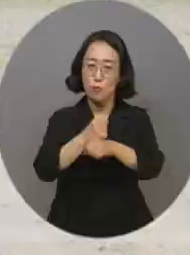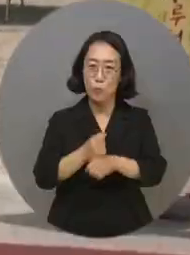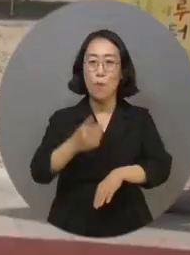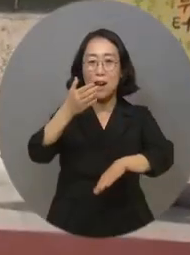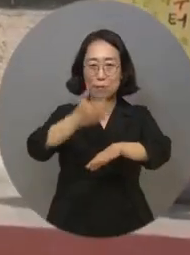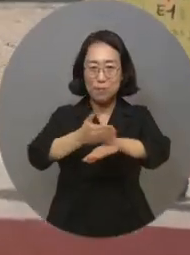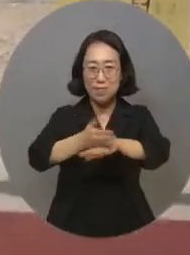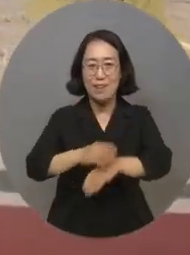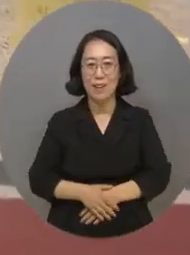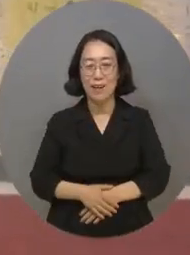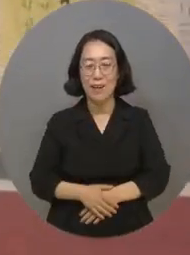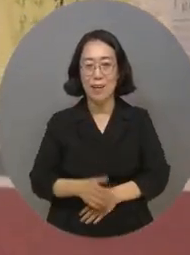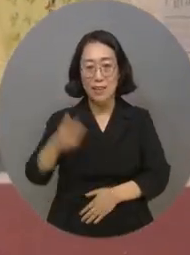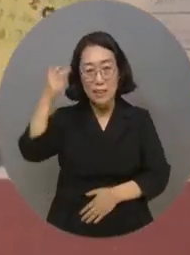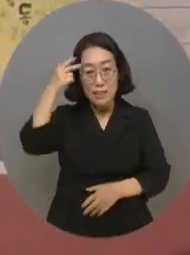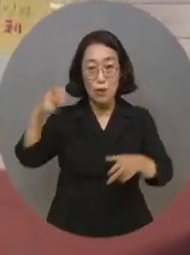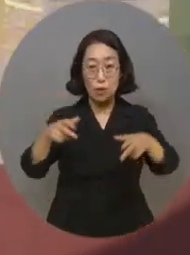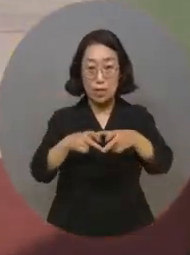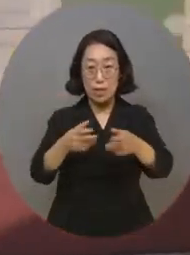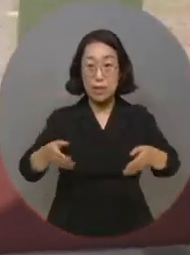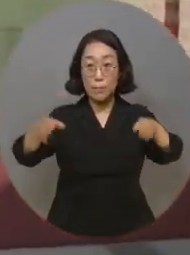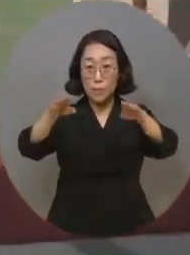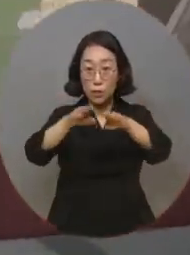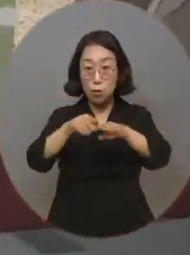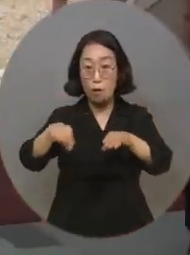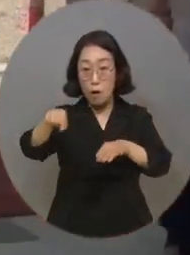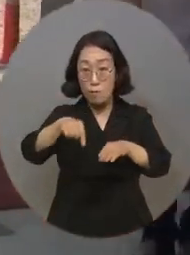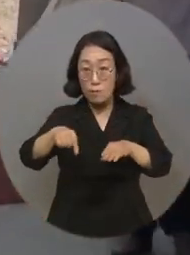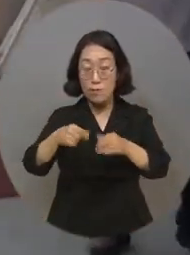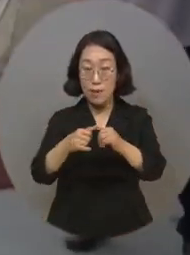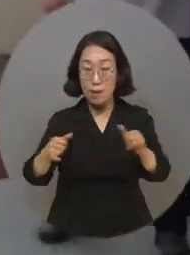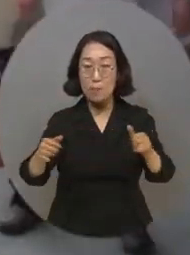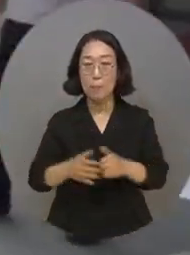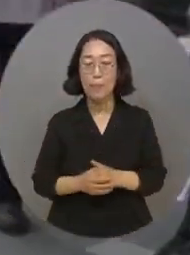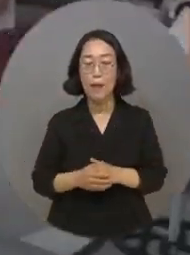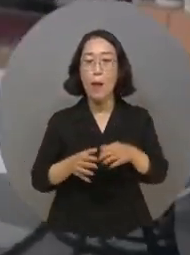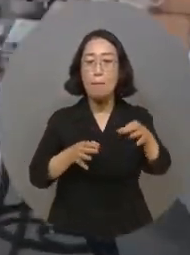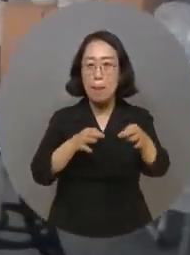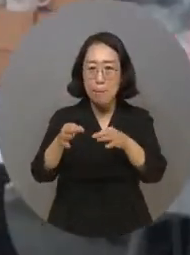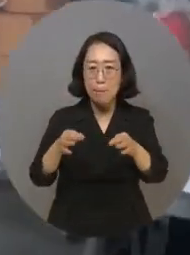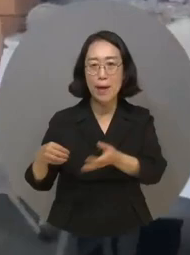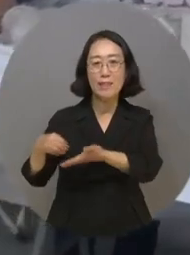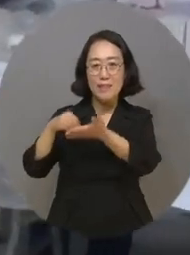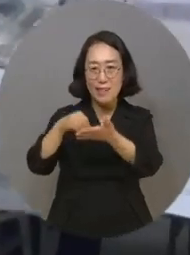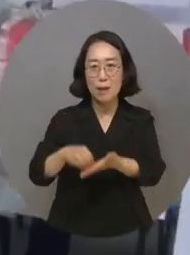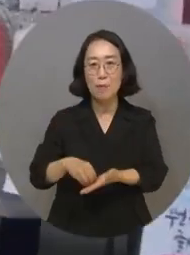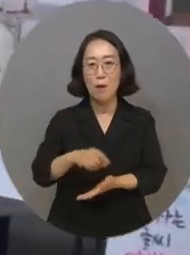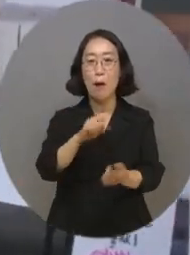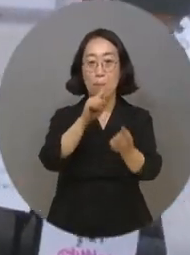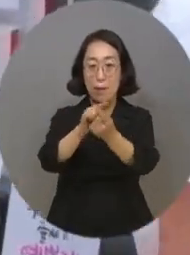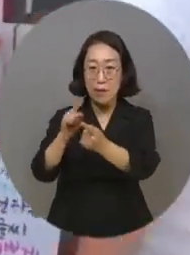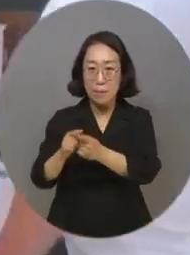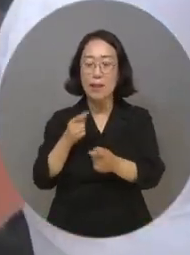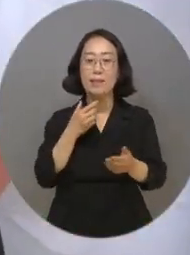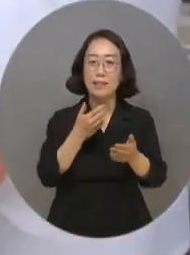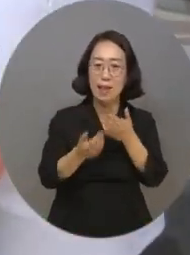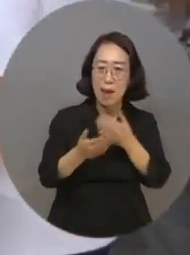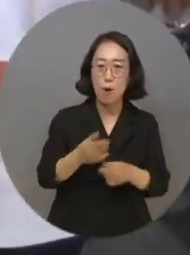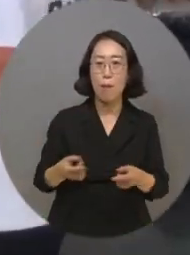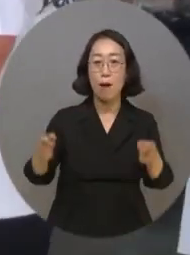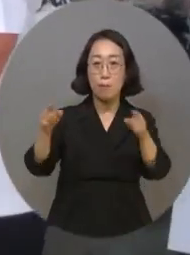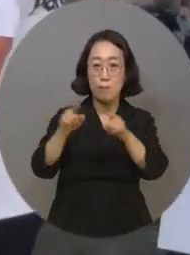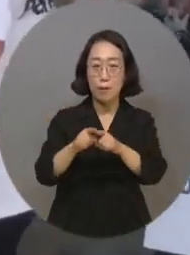감사합니다. 지적장애인 거주시설 입주자도 판매에 참여해 이웃과 만나며 지역사회 활동 체험과